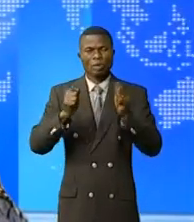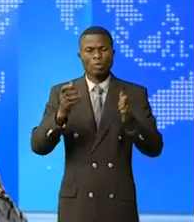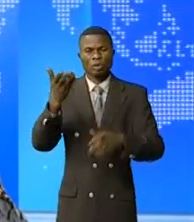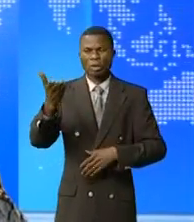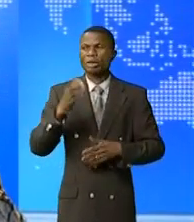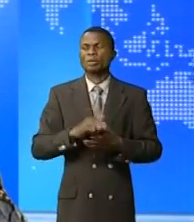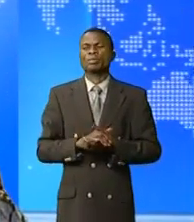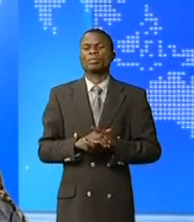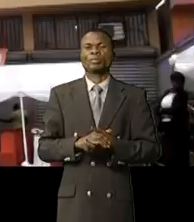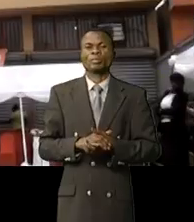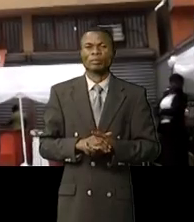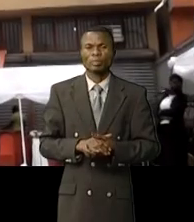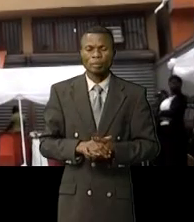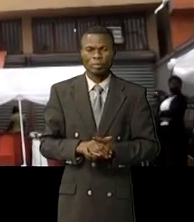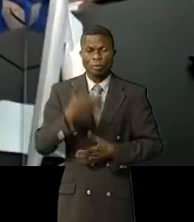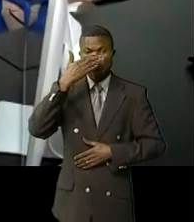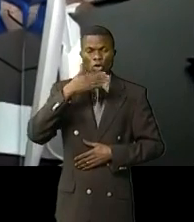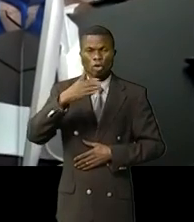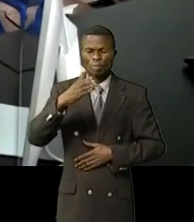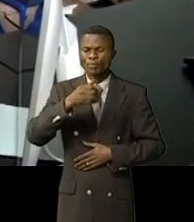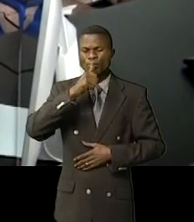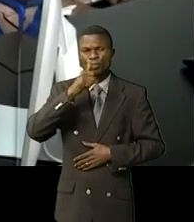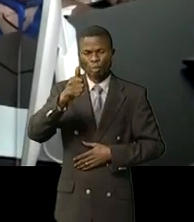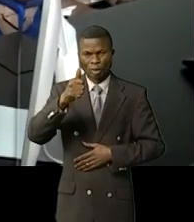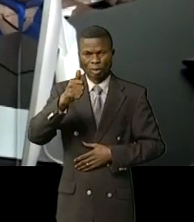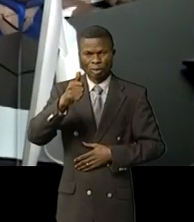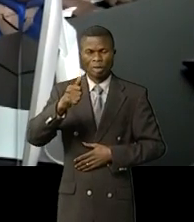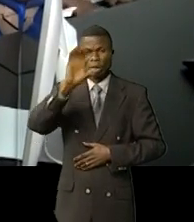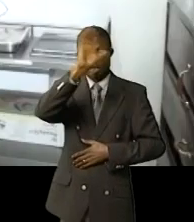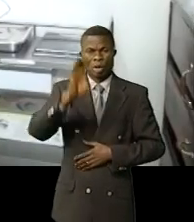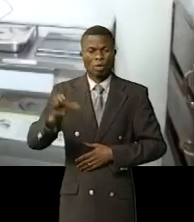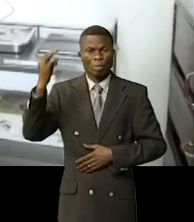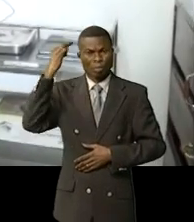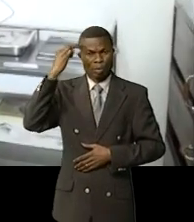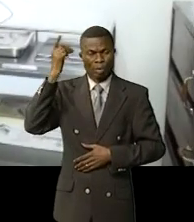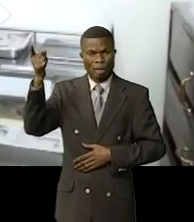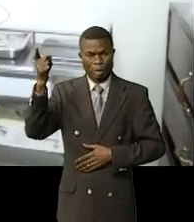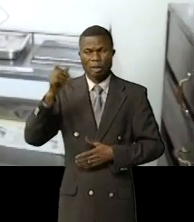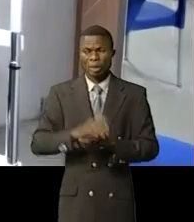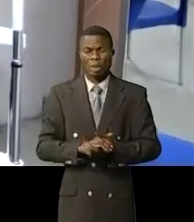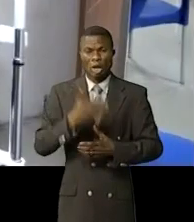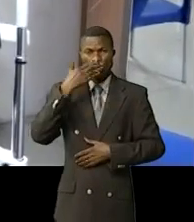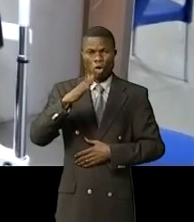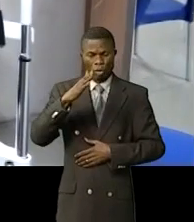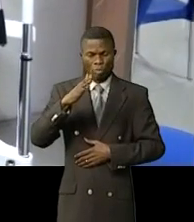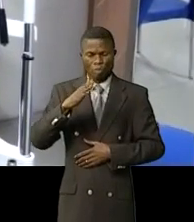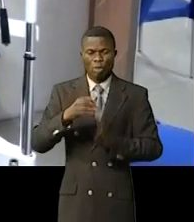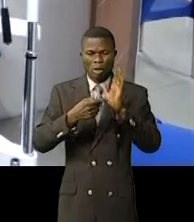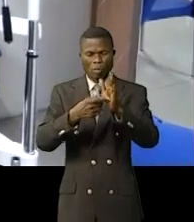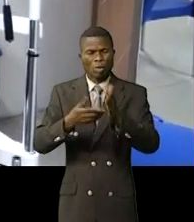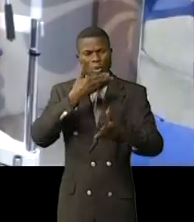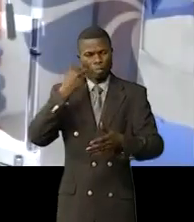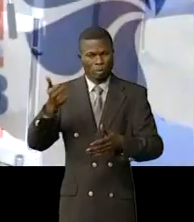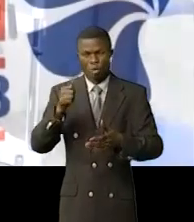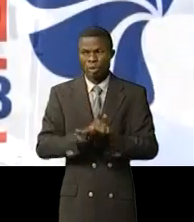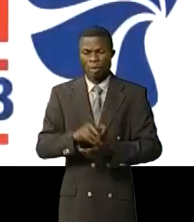Kenina. Un centre hospitalier moderne au cœur de la commune de Massina. L'ouvrage attire bien de regards.